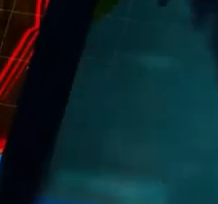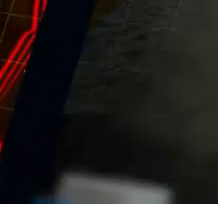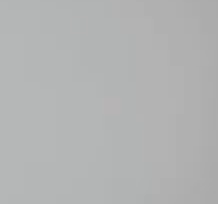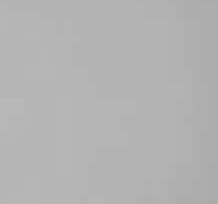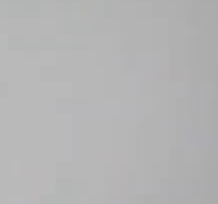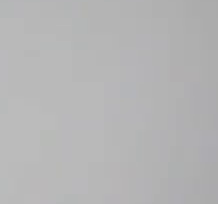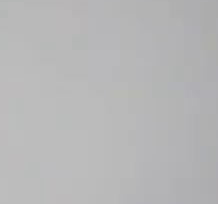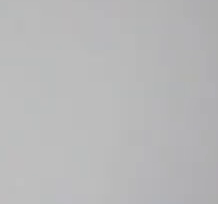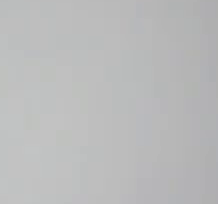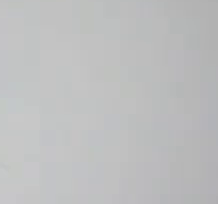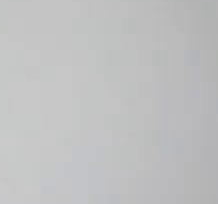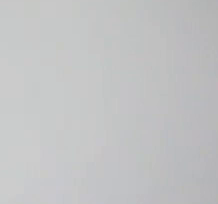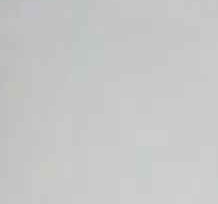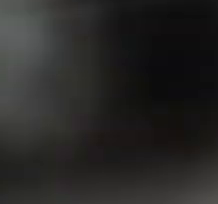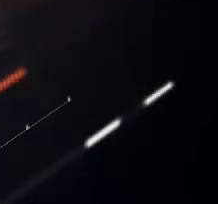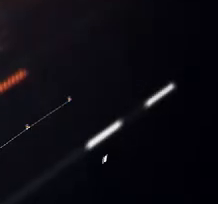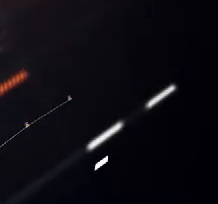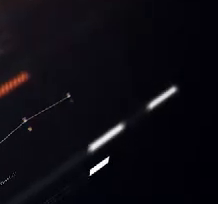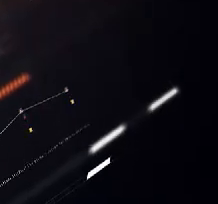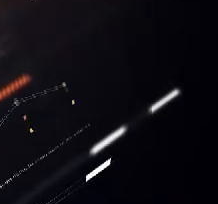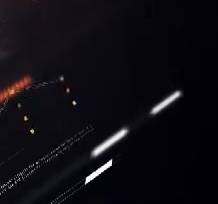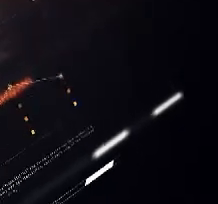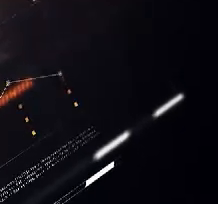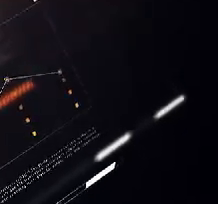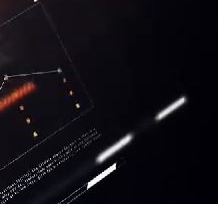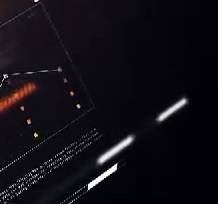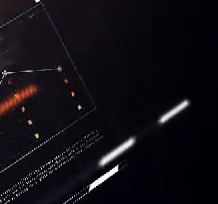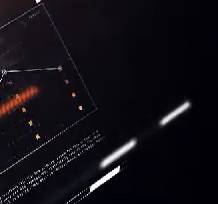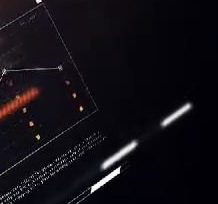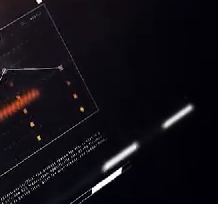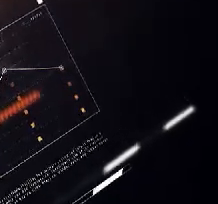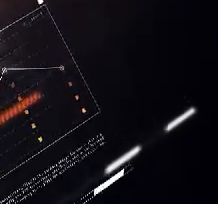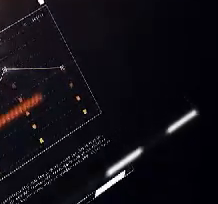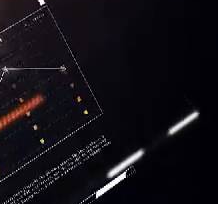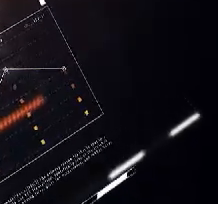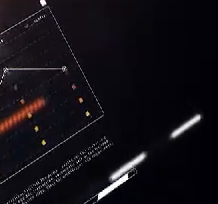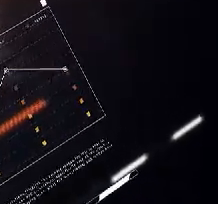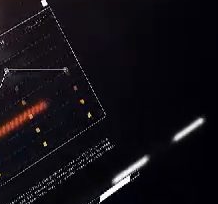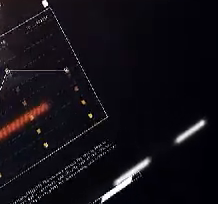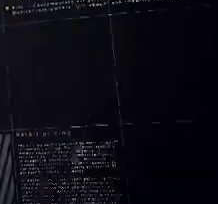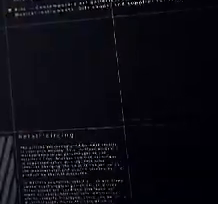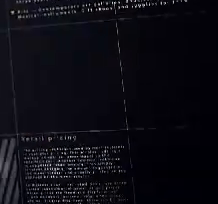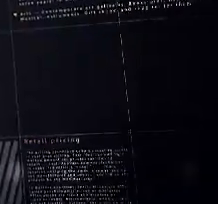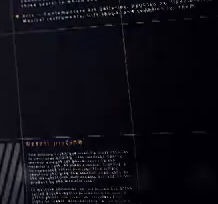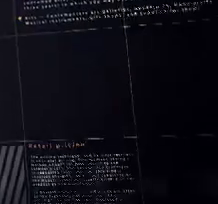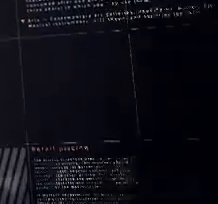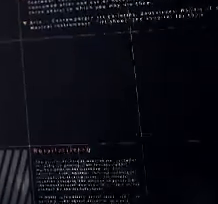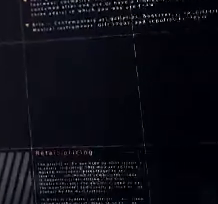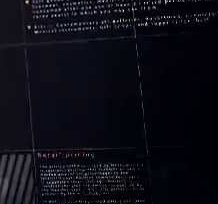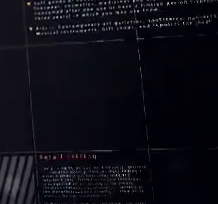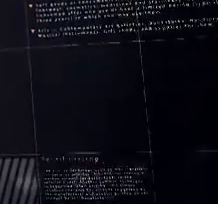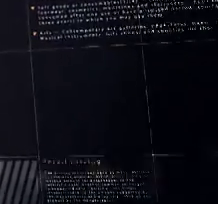kepelbagaian perkhidmatan TV dan radio interaktif. Terbaik 6 saluran TV dan 10 saluran